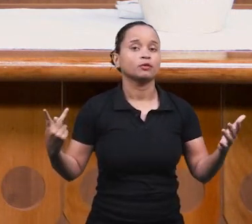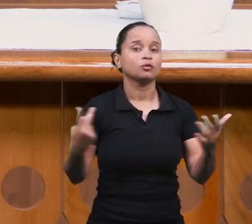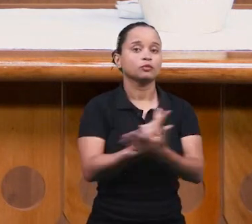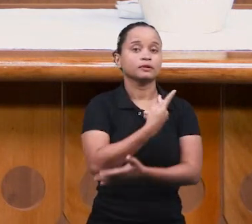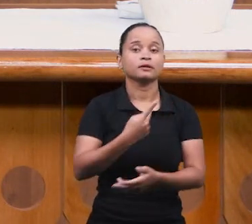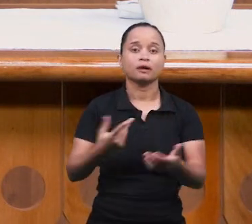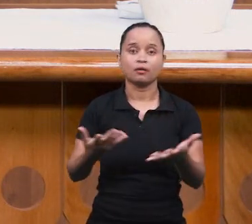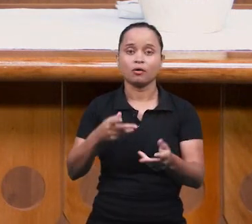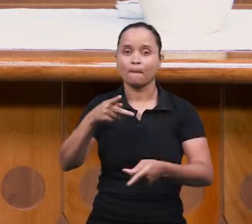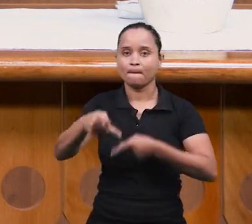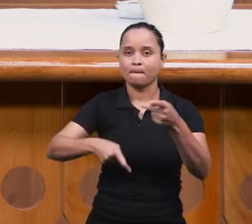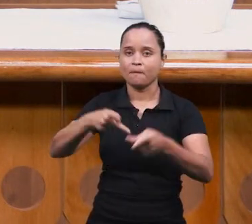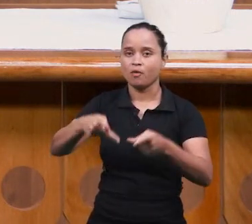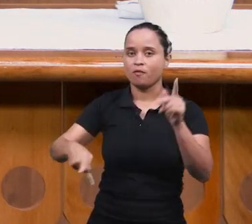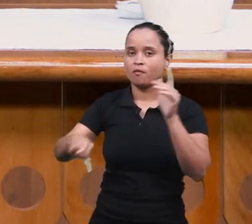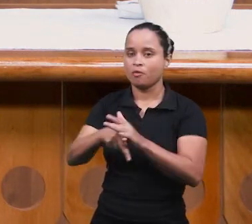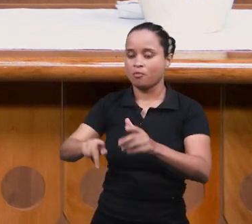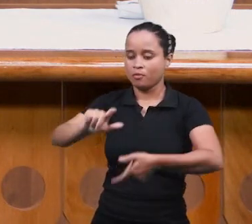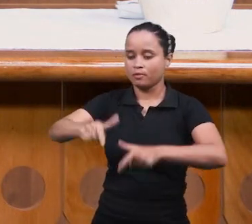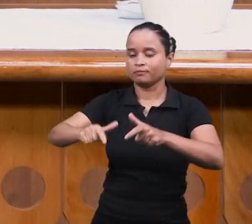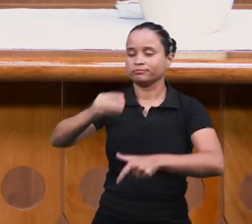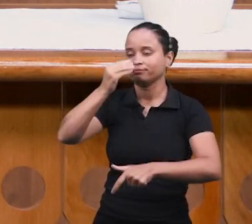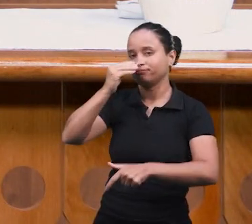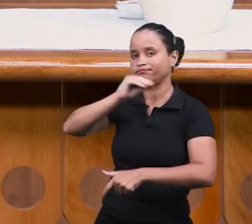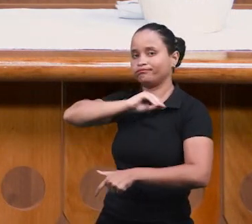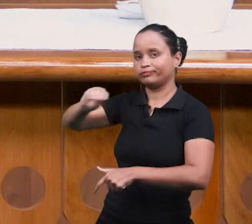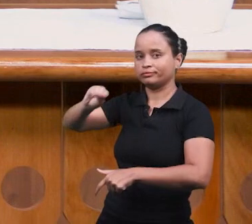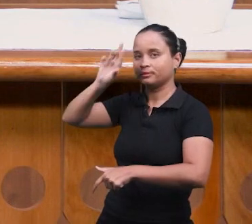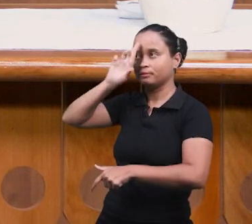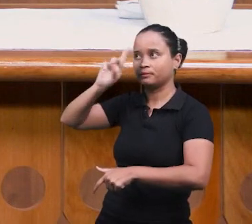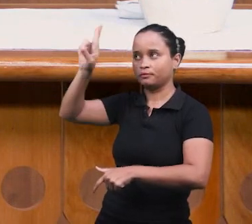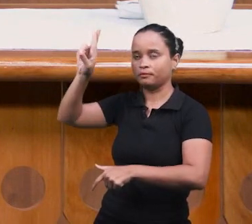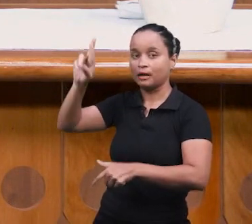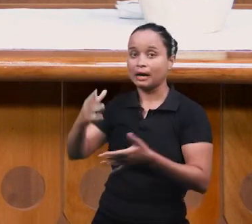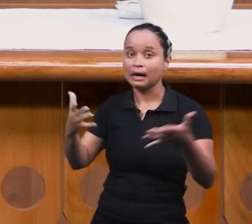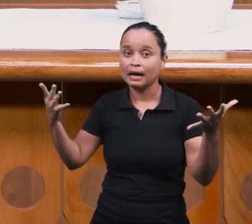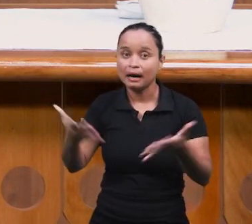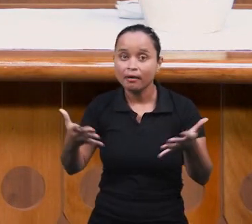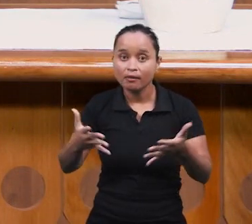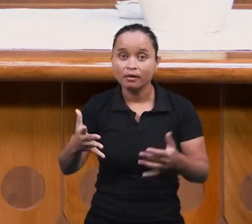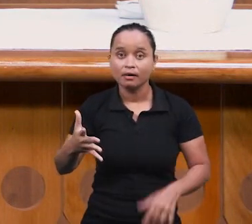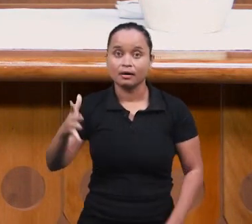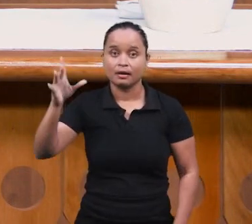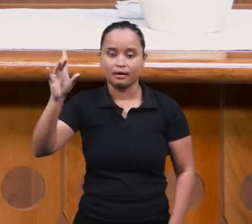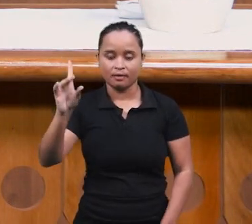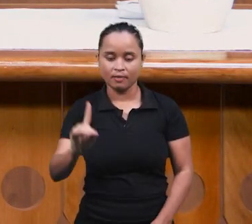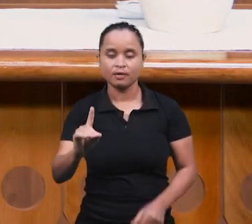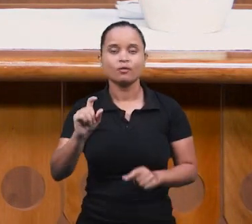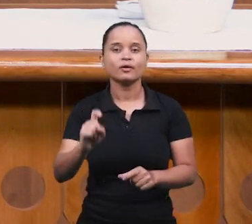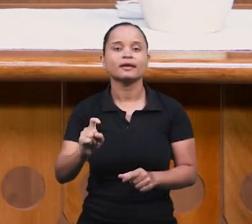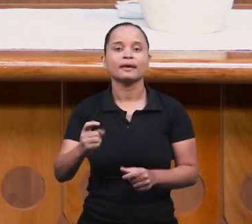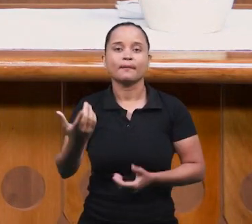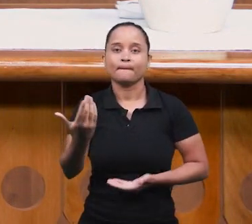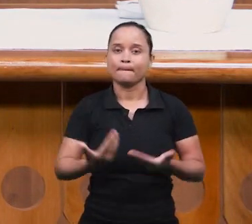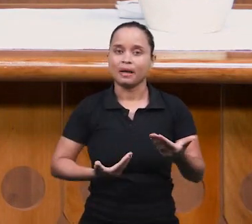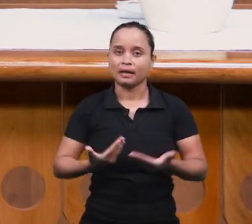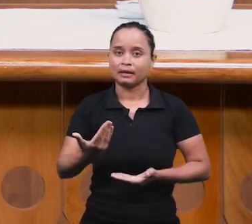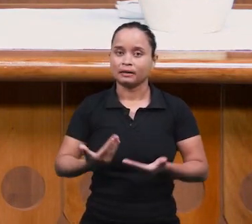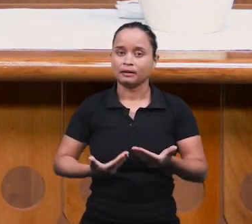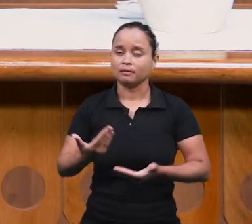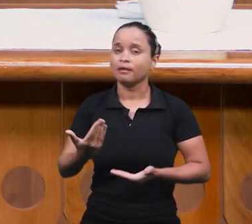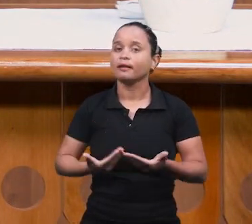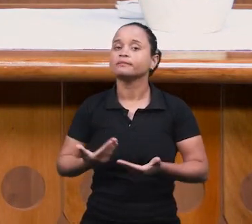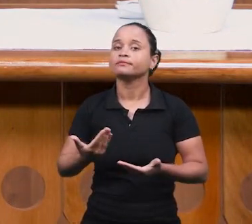avec le peuple d'Israël, qui rejetait le Seigneur. Le Seigneur maintenant, il vient pour l'Église. Donc ce qui était